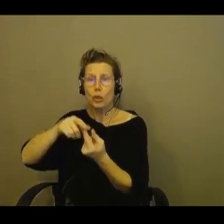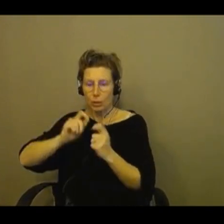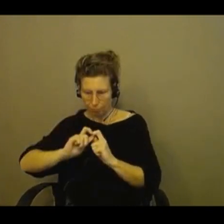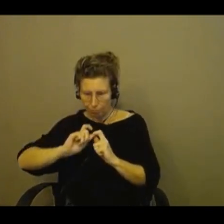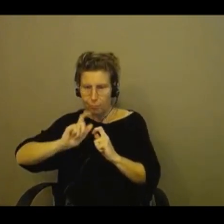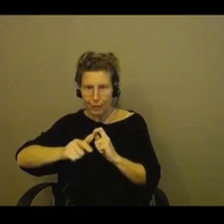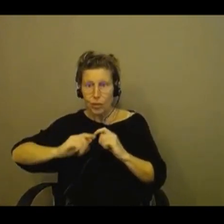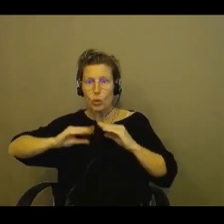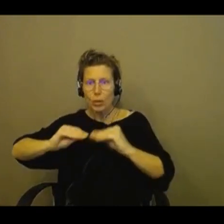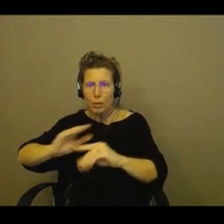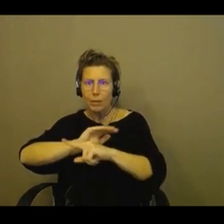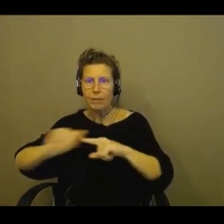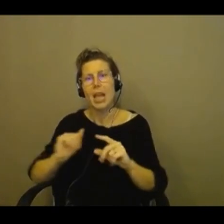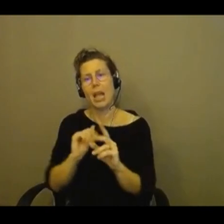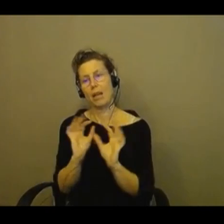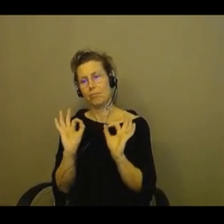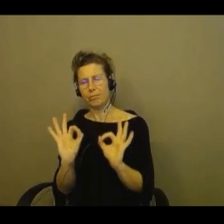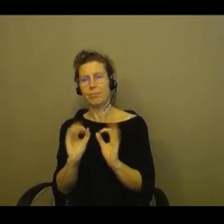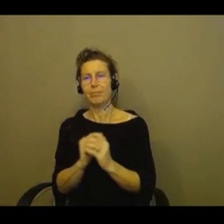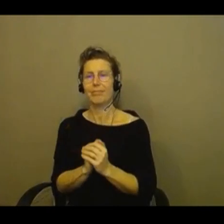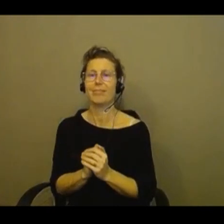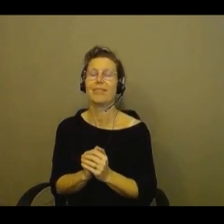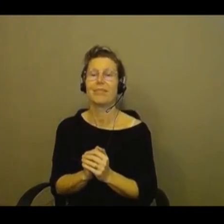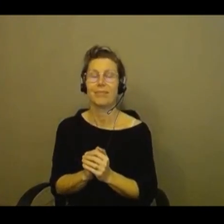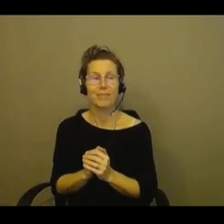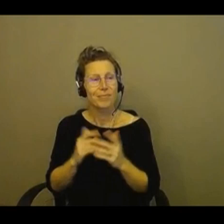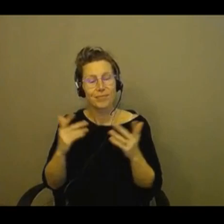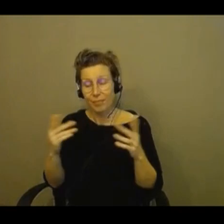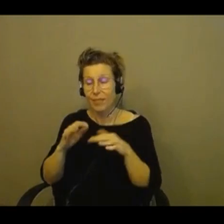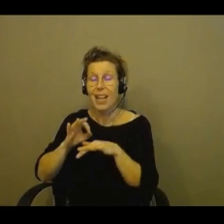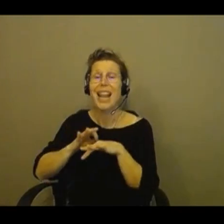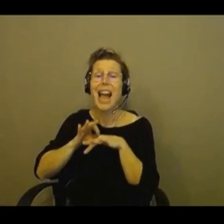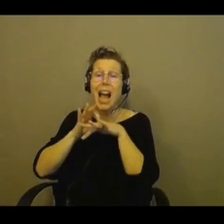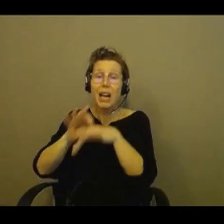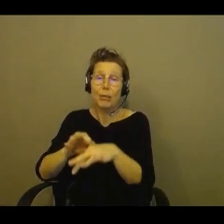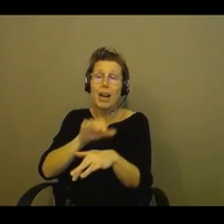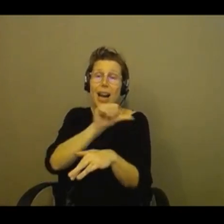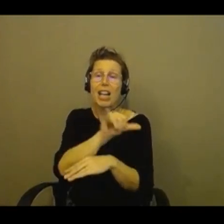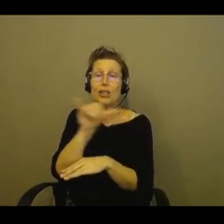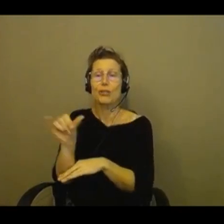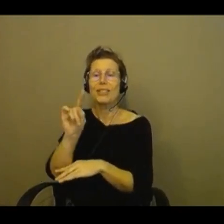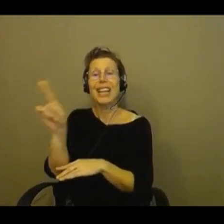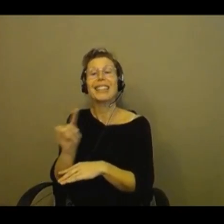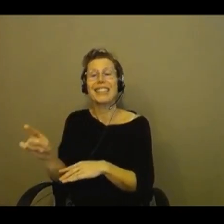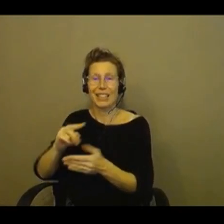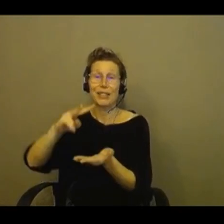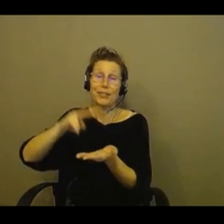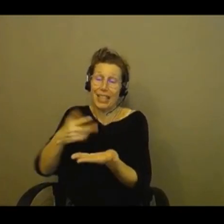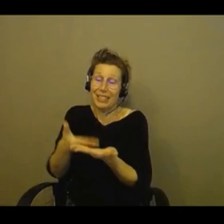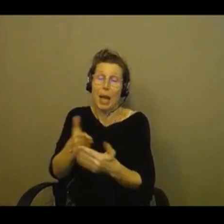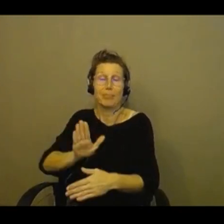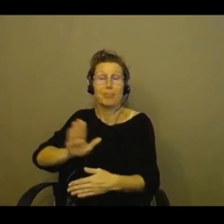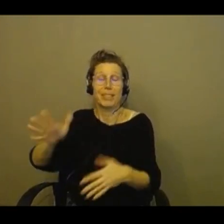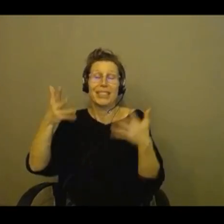parcours pour le passager. Mmh. De l'accompagnement de A à Z, c'est vrai, donc chez Air France.